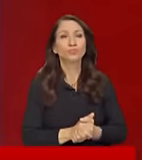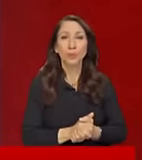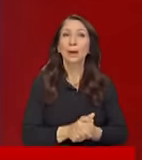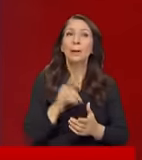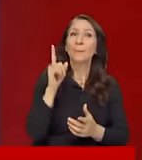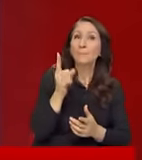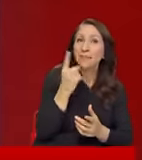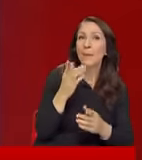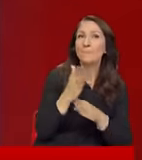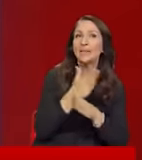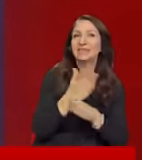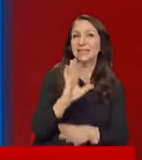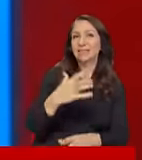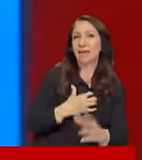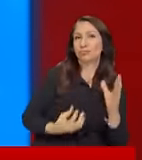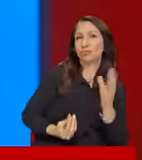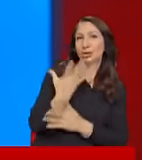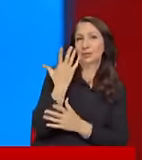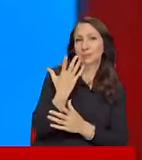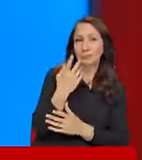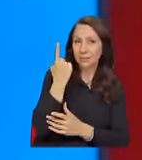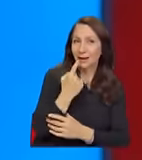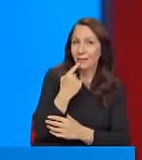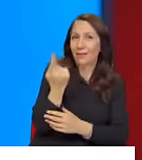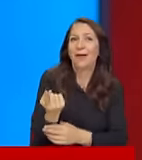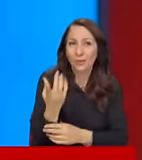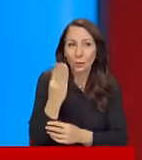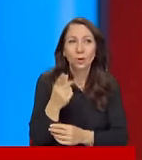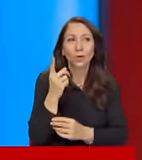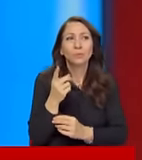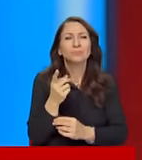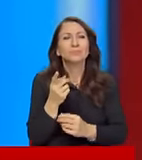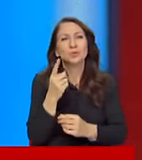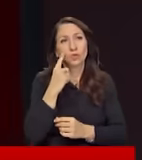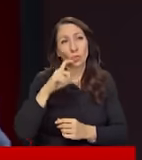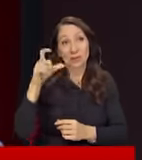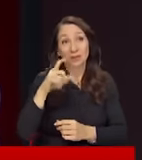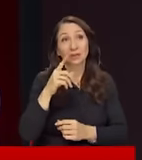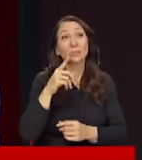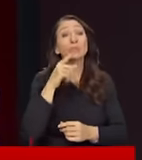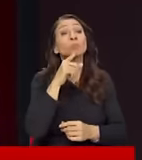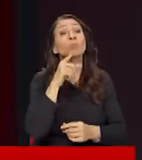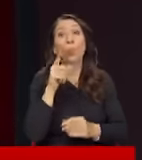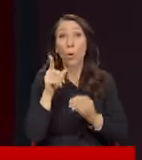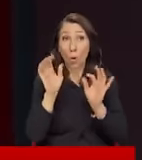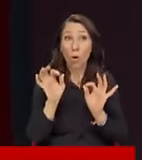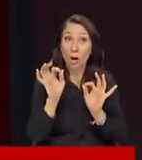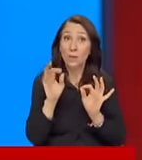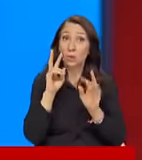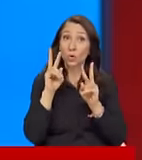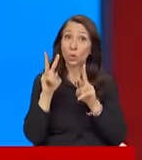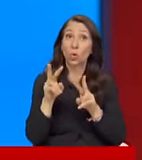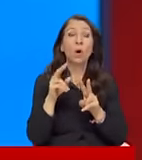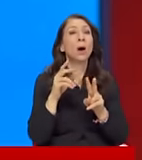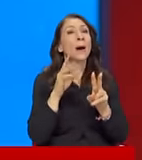bir de malınıza sahip çıkın diye bir seslenişi oldu. bu da aslında hani İstanbul'un, o kurumlar öyle mi gözlemleniyor